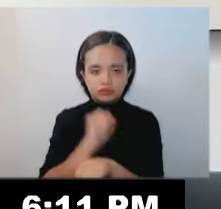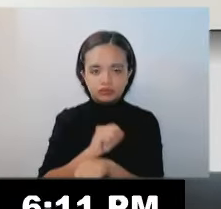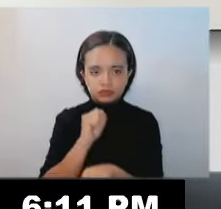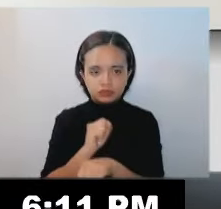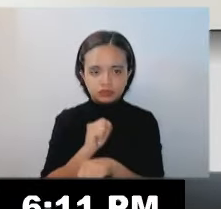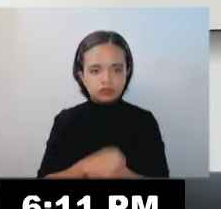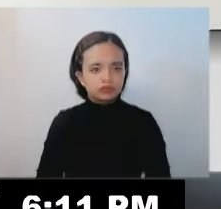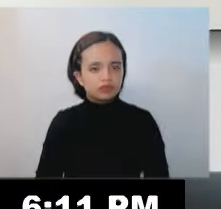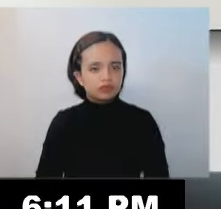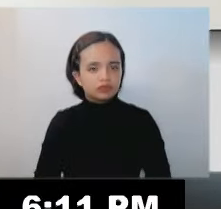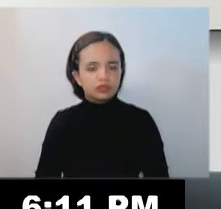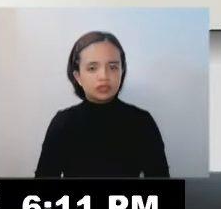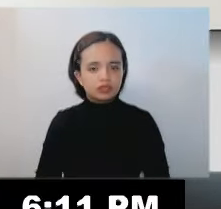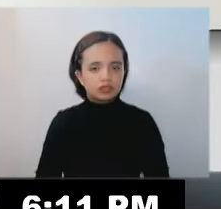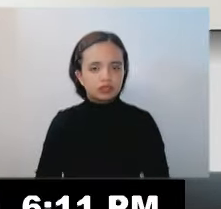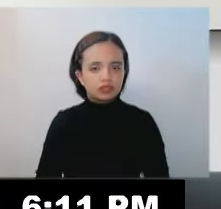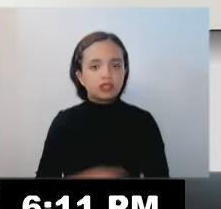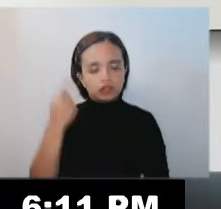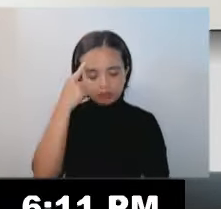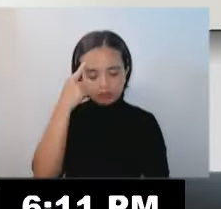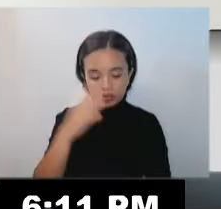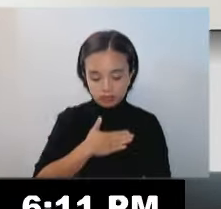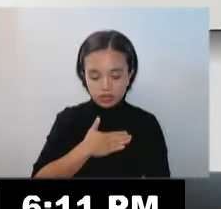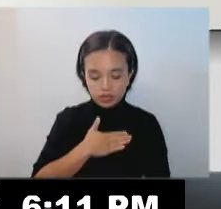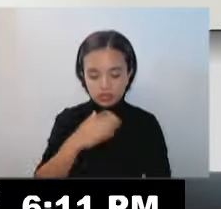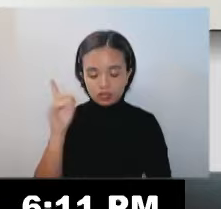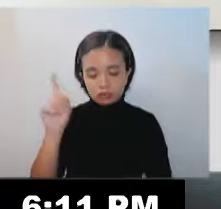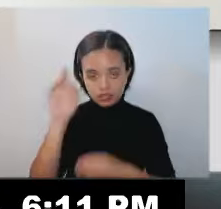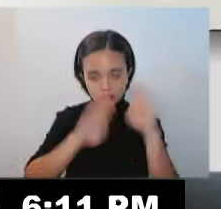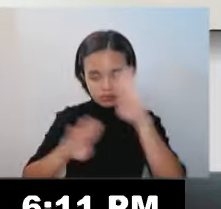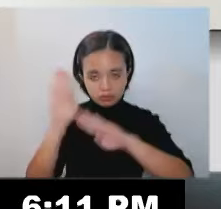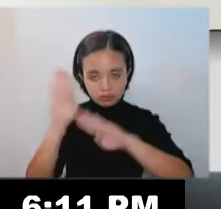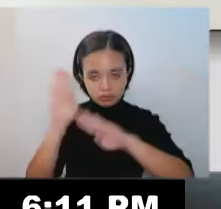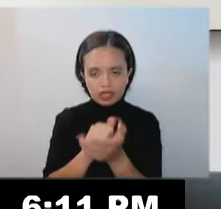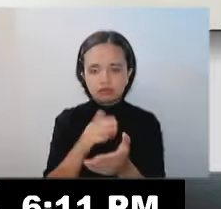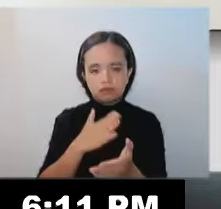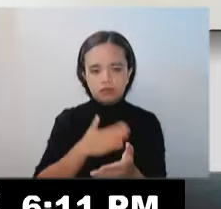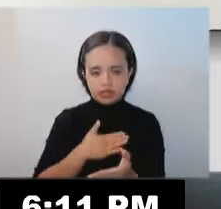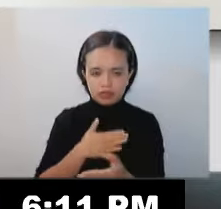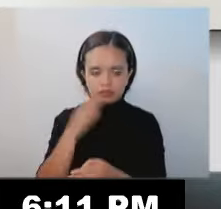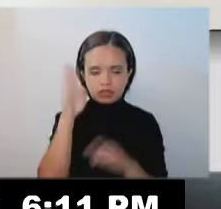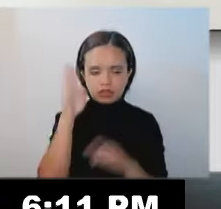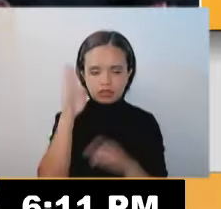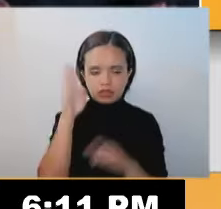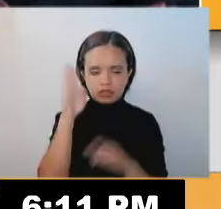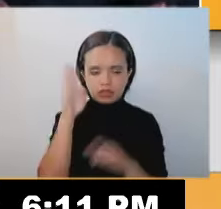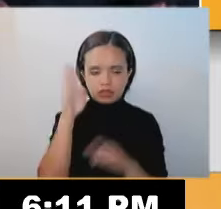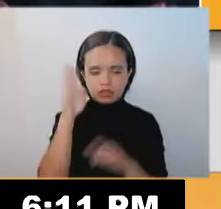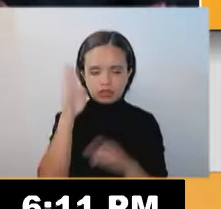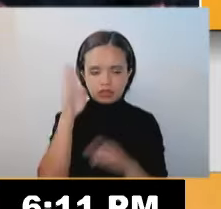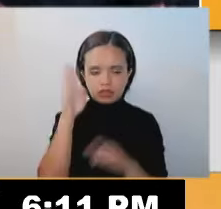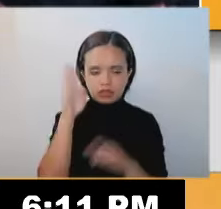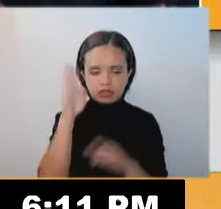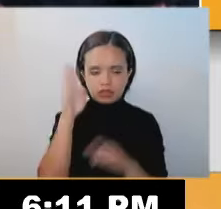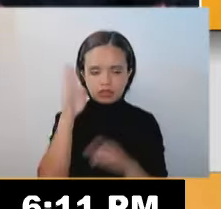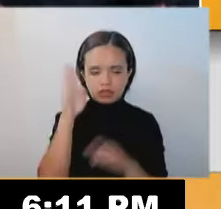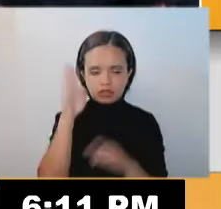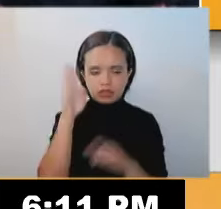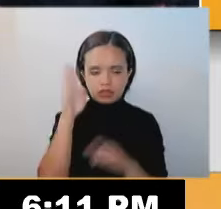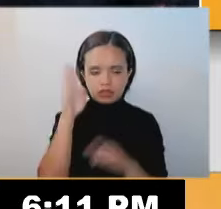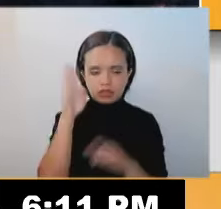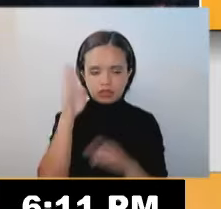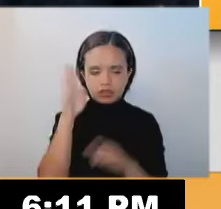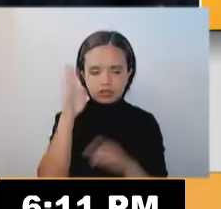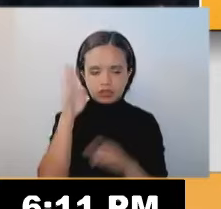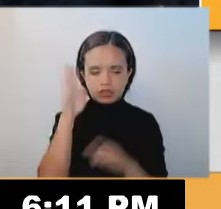aking problema diyan Yun lang ang aking problema kaya ayaw kong mag-attend Opo Paano po kung magkaroon ng parallel o yung